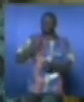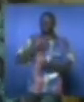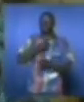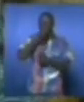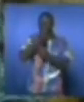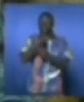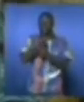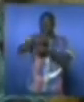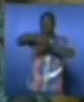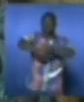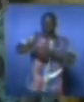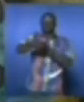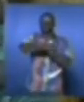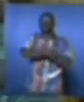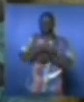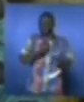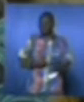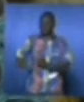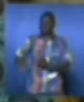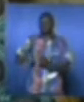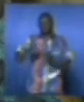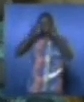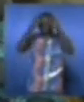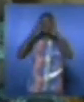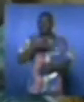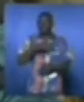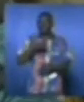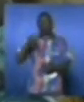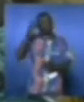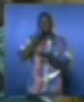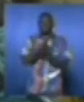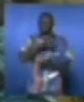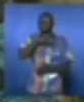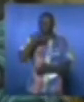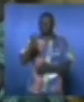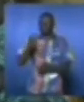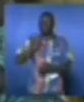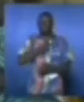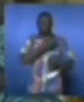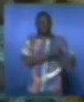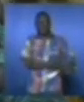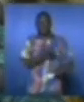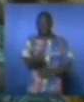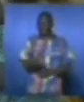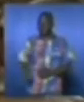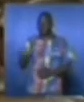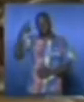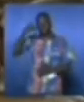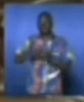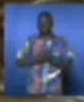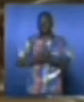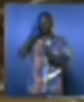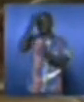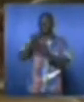On organise les examens blancs. L'année qui a débuté, on ne cesse pas, en tout cas, nous sommes à côté des enfants pour, en tout cas, les accompagner jusqu'à la fin de l'année.